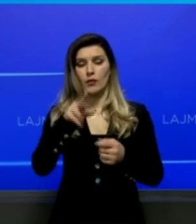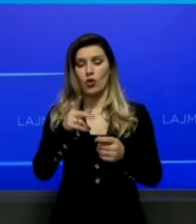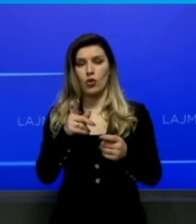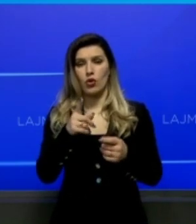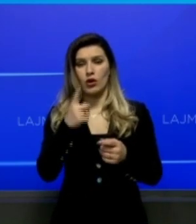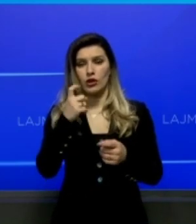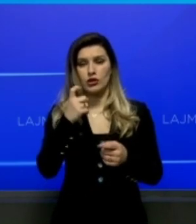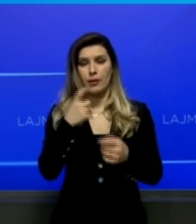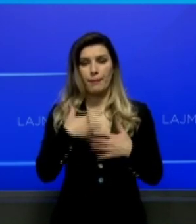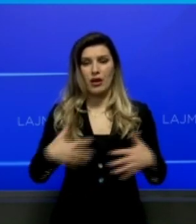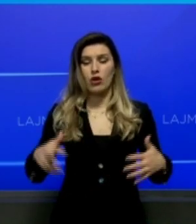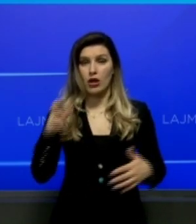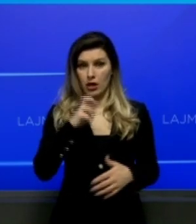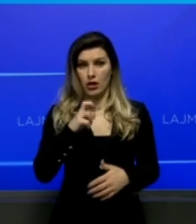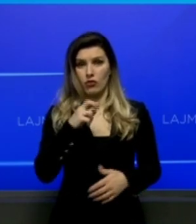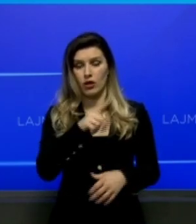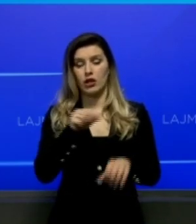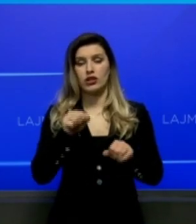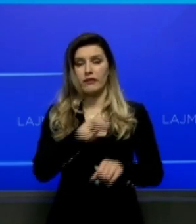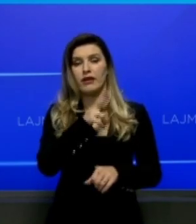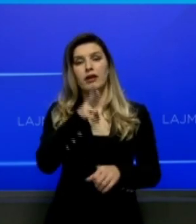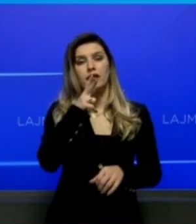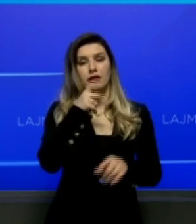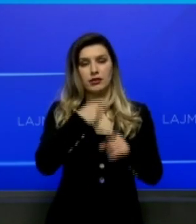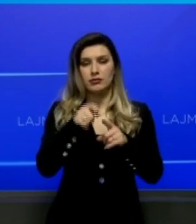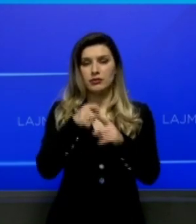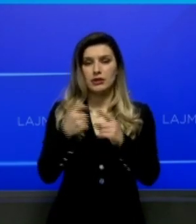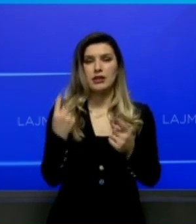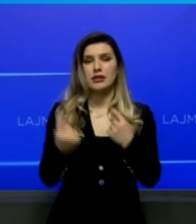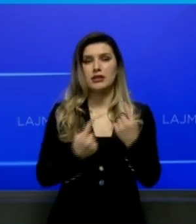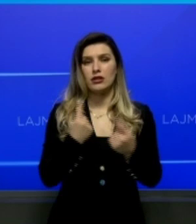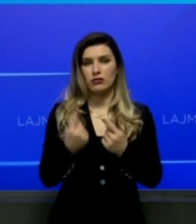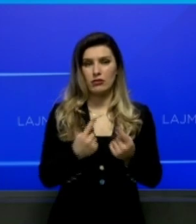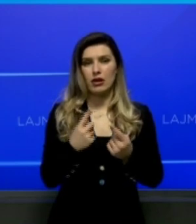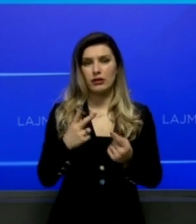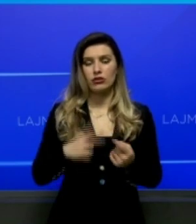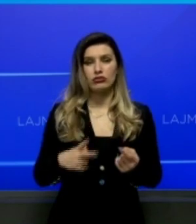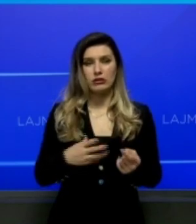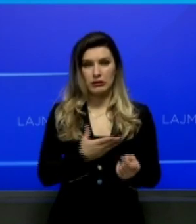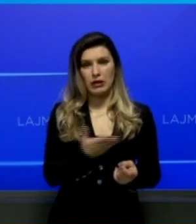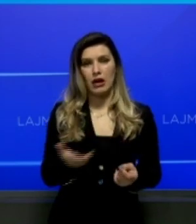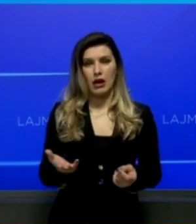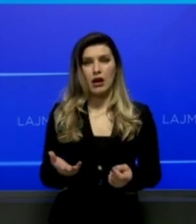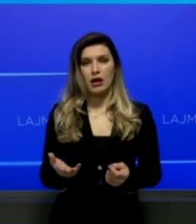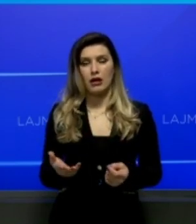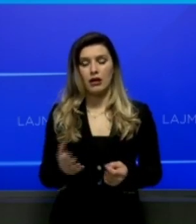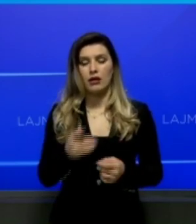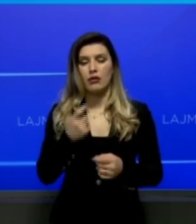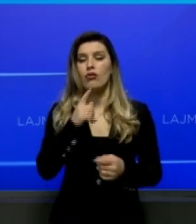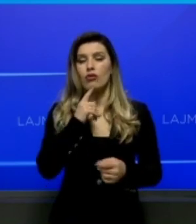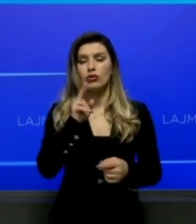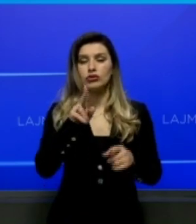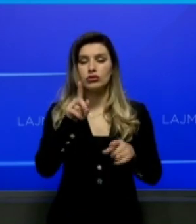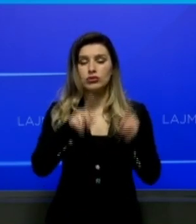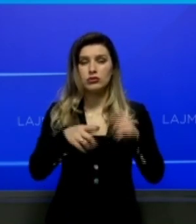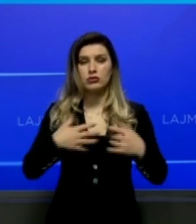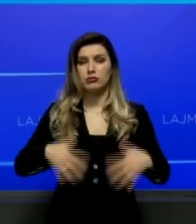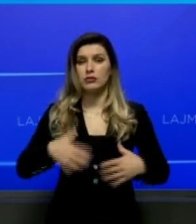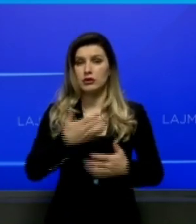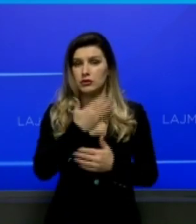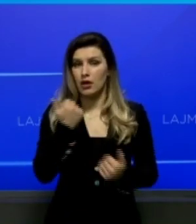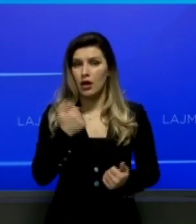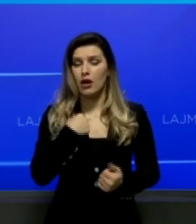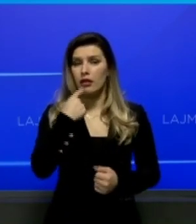të zgjidhë të bëjë zgjidhje për krizën e shtresume ekonomike, la jashtë të papunët. Mos harrojmë se